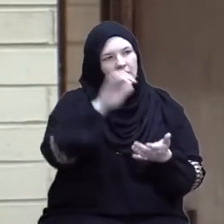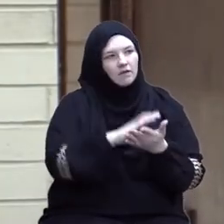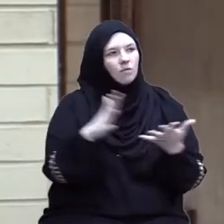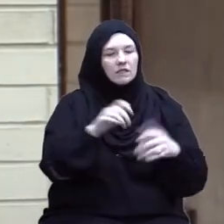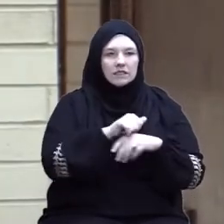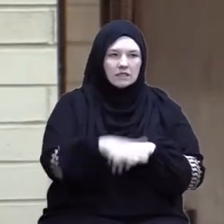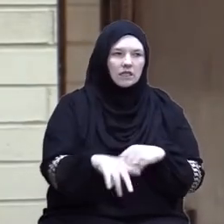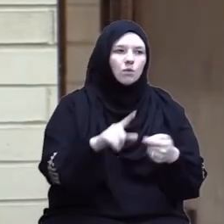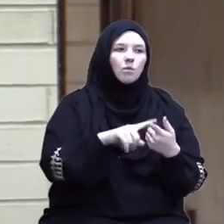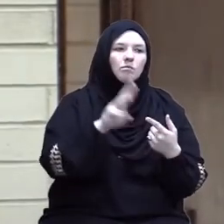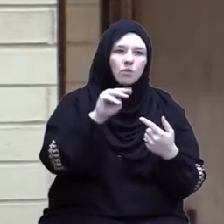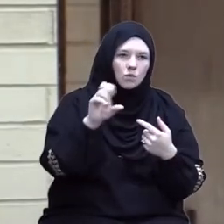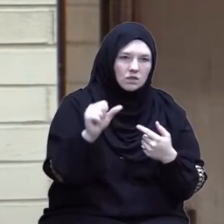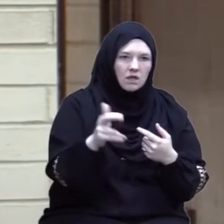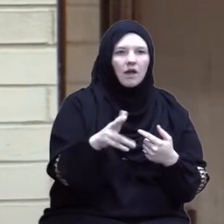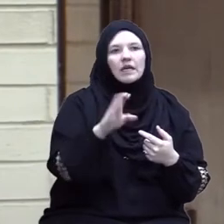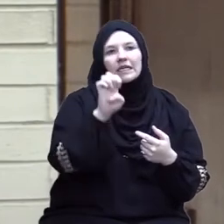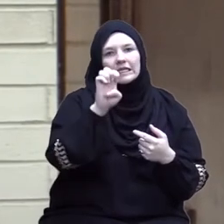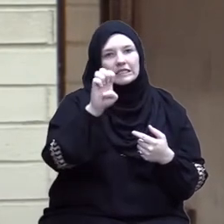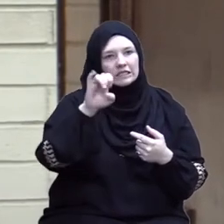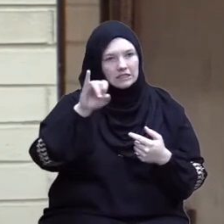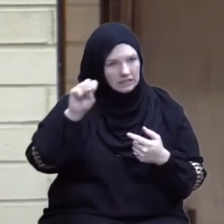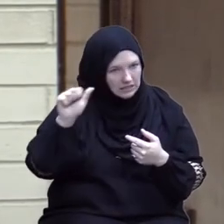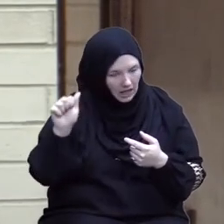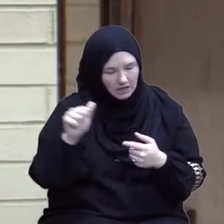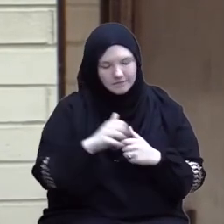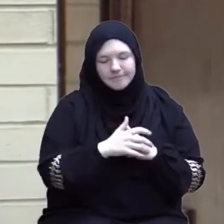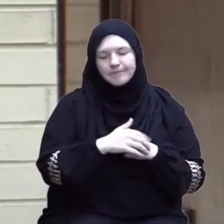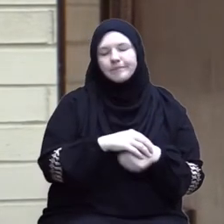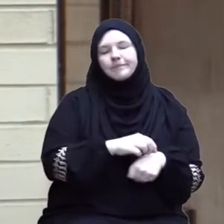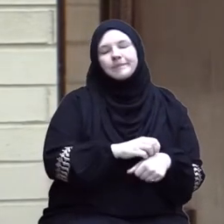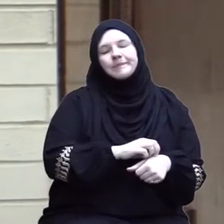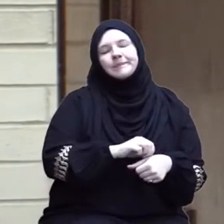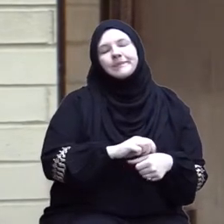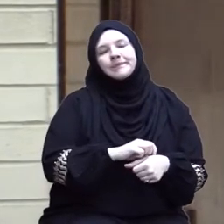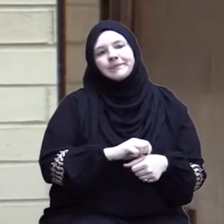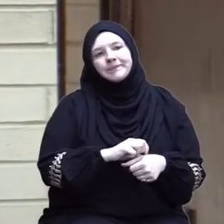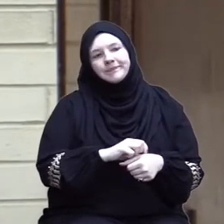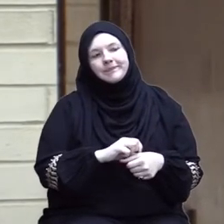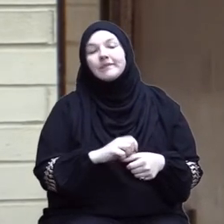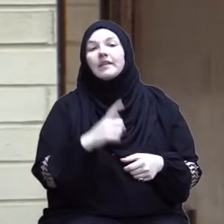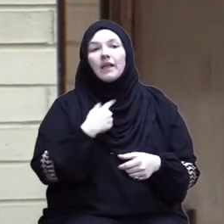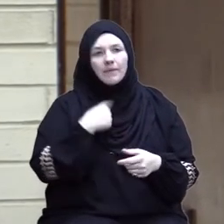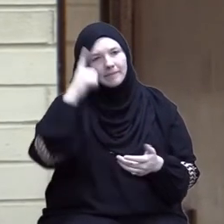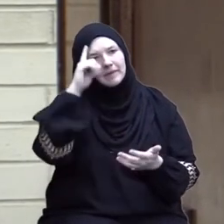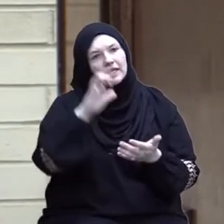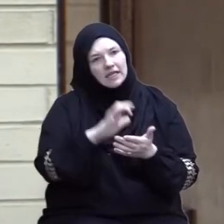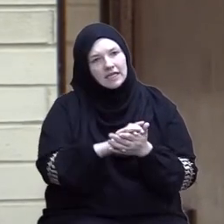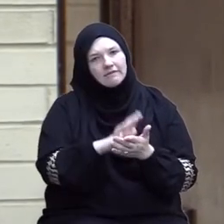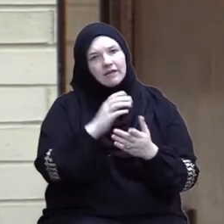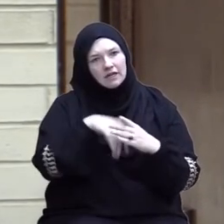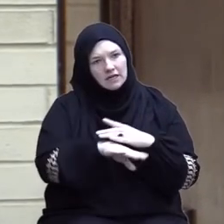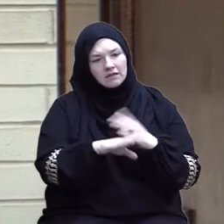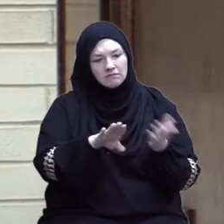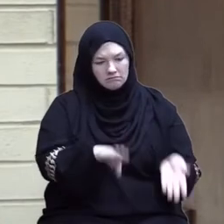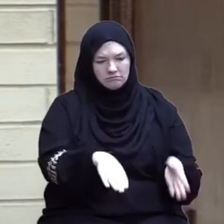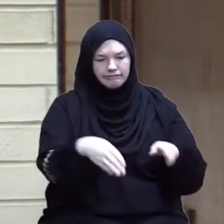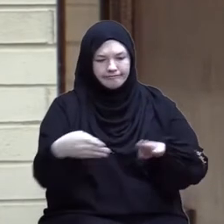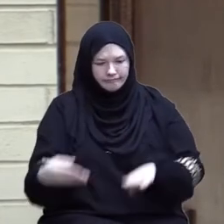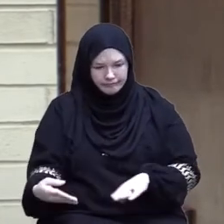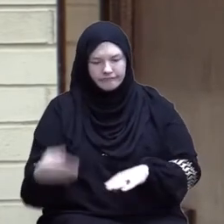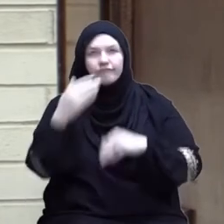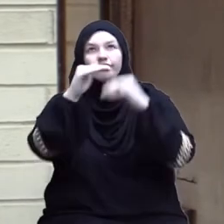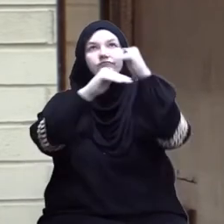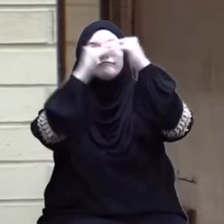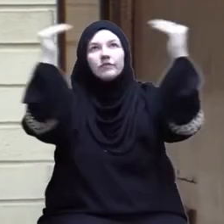unto Moses and Isa. وَمَا أُوتِيَ مُوسَى وَعِيسَى. And we believe in the hereafter. The belief